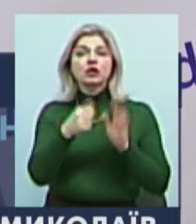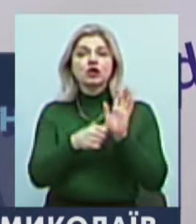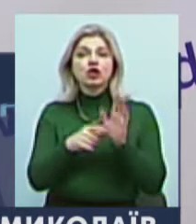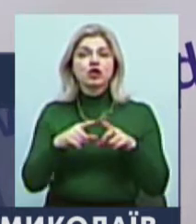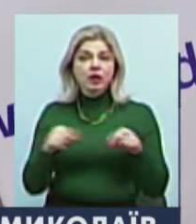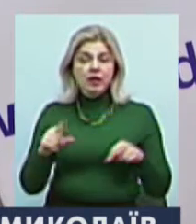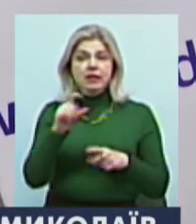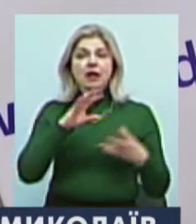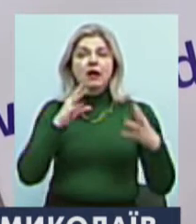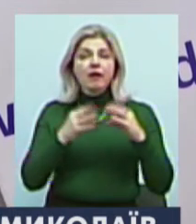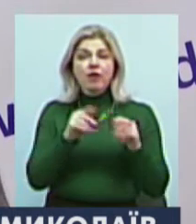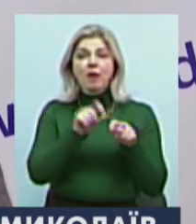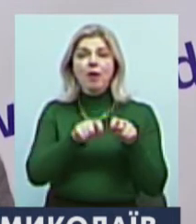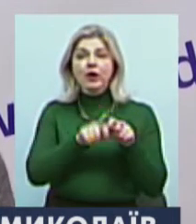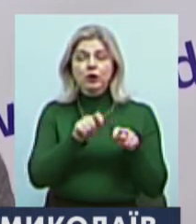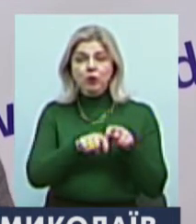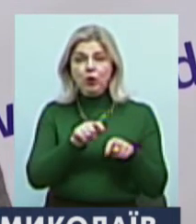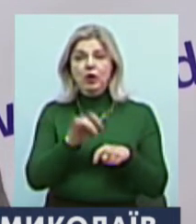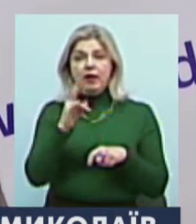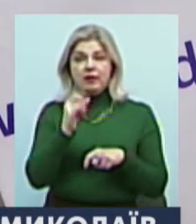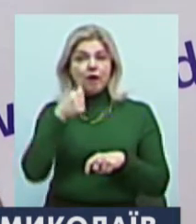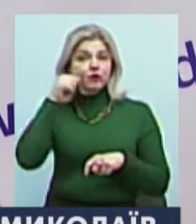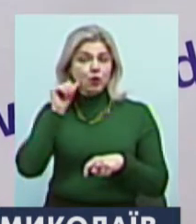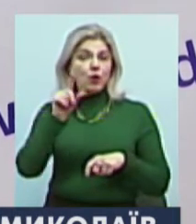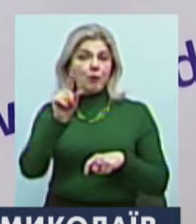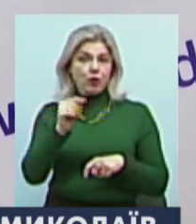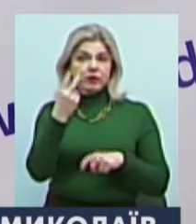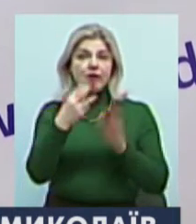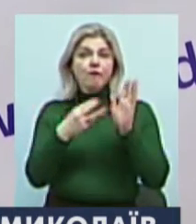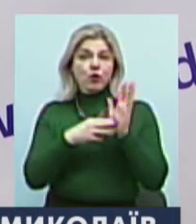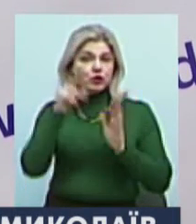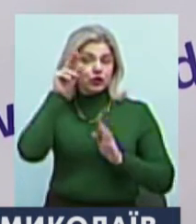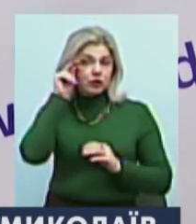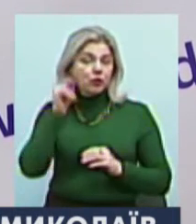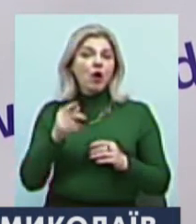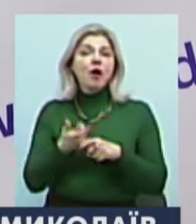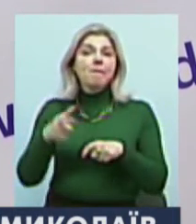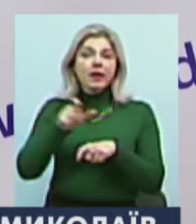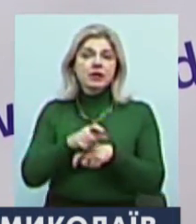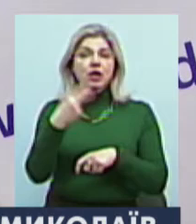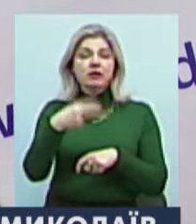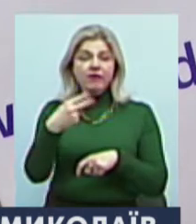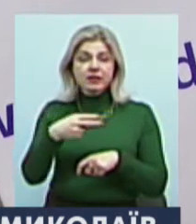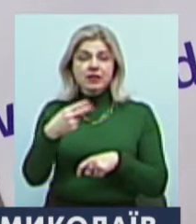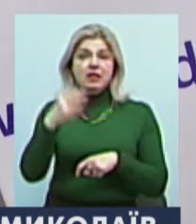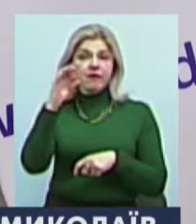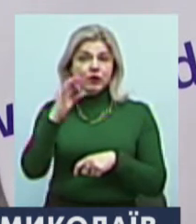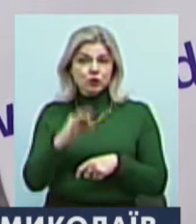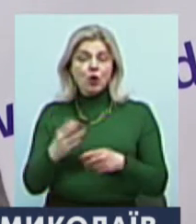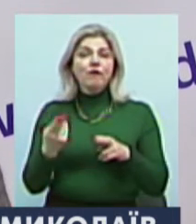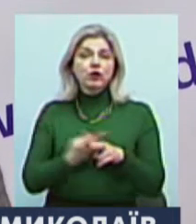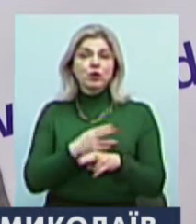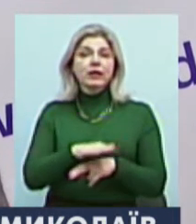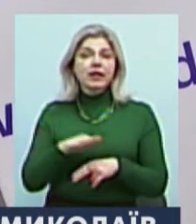За результатами моніторингу на вчора, на понеділок, 28-е число, то більше 20% відсутніх дітей